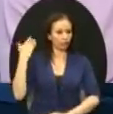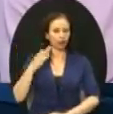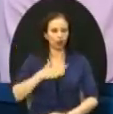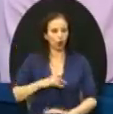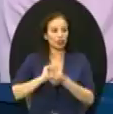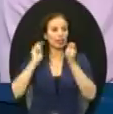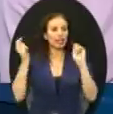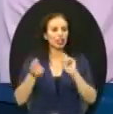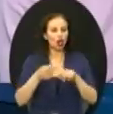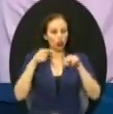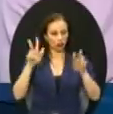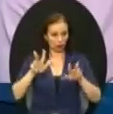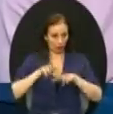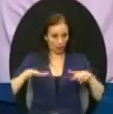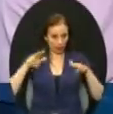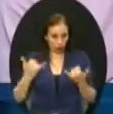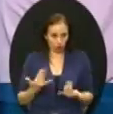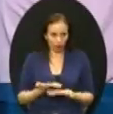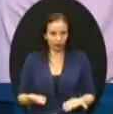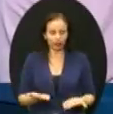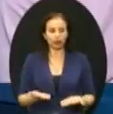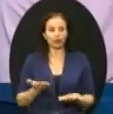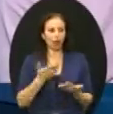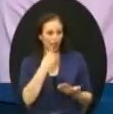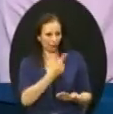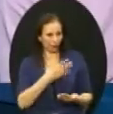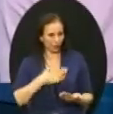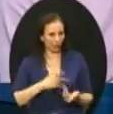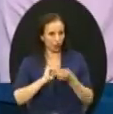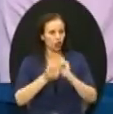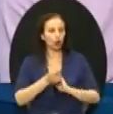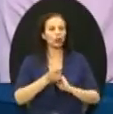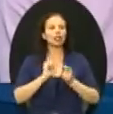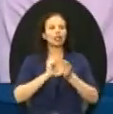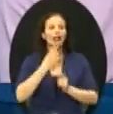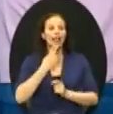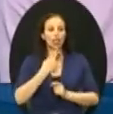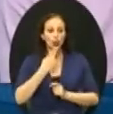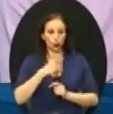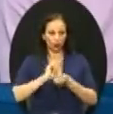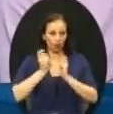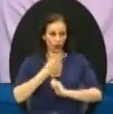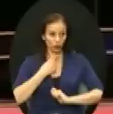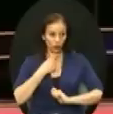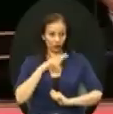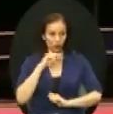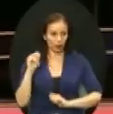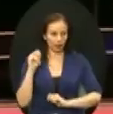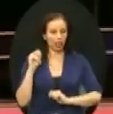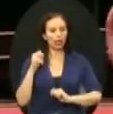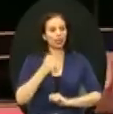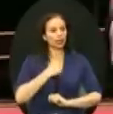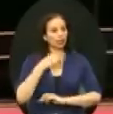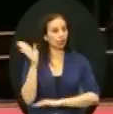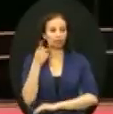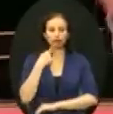לשנות את הסטטוס קוו. אנחנו אמרנו, חבר'ה, כשאנחנו רצינו לשנות את נושא הגיור, את נושאים דת ומדינה, אתם באתם